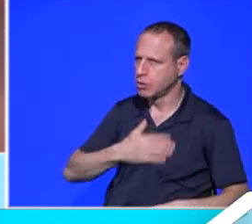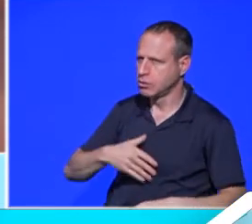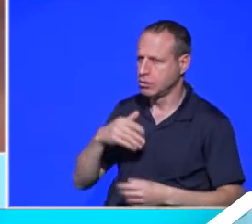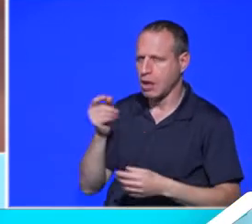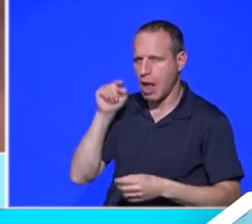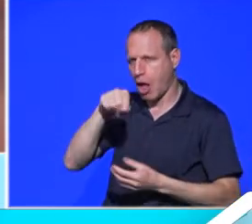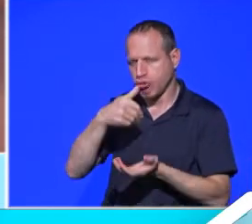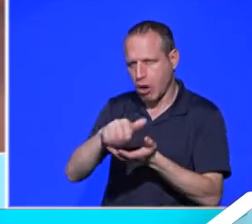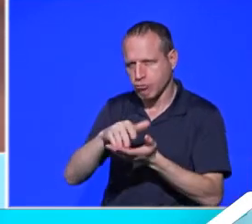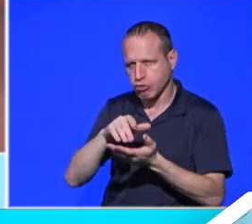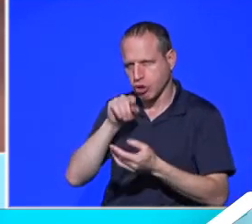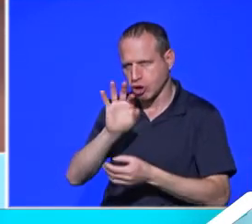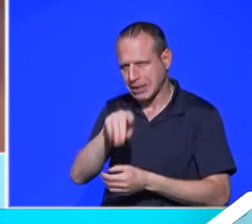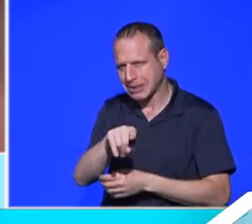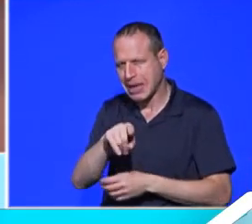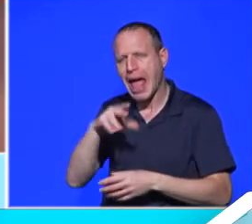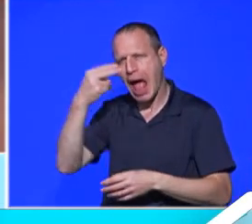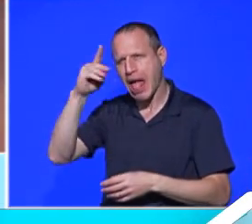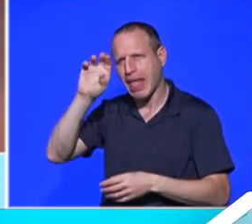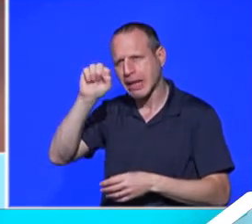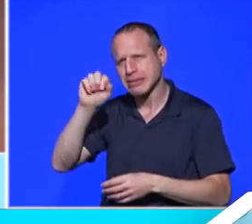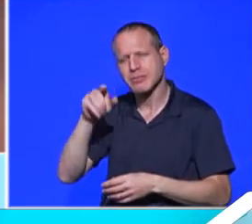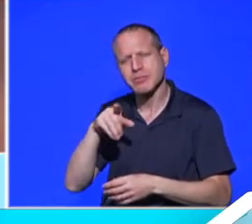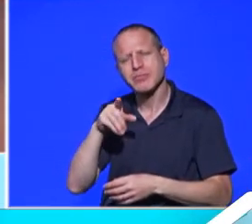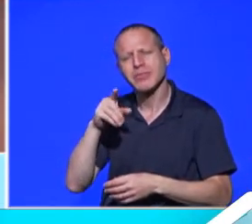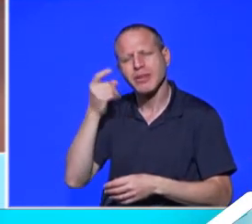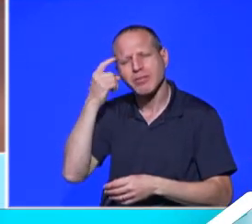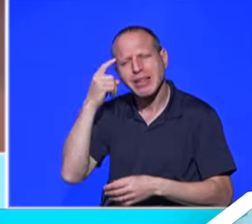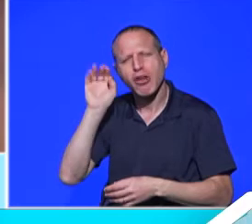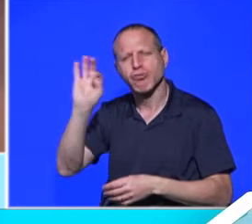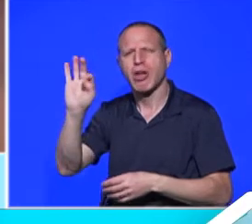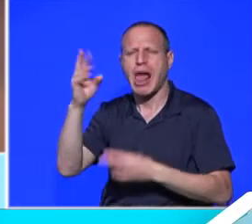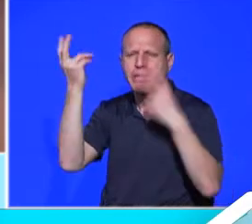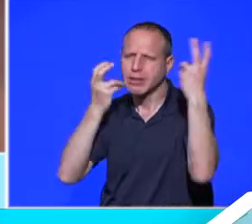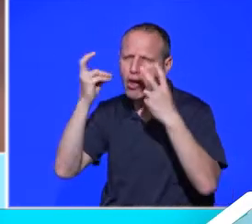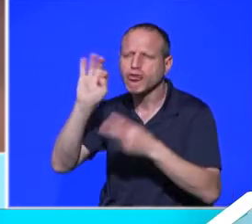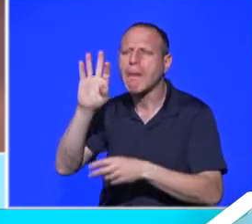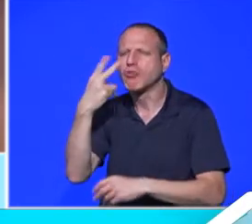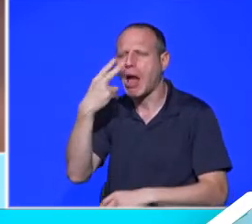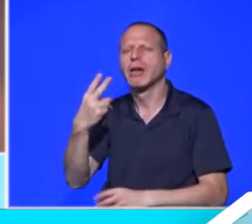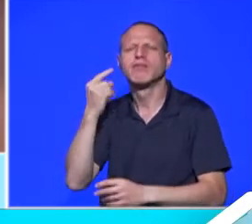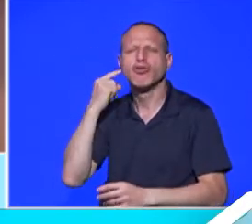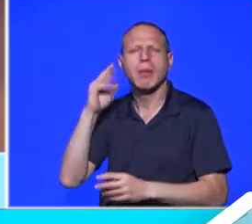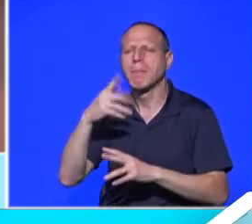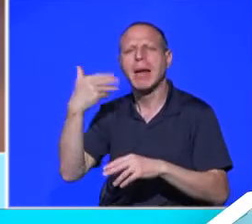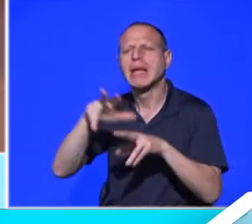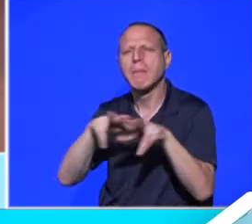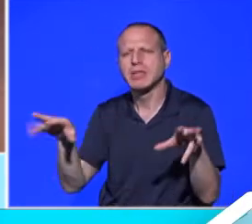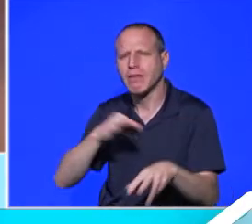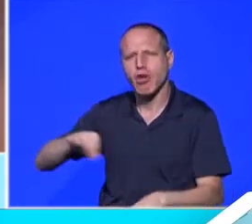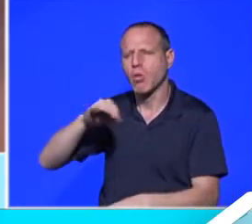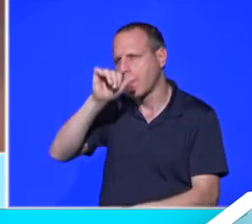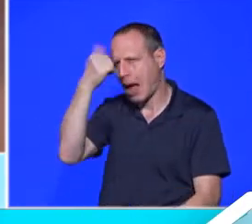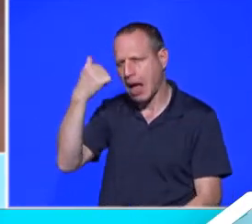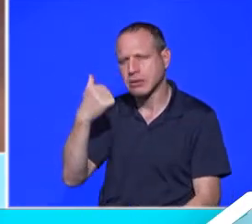זה, הדס להערכתך, מניסיונך, מהערכתך, ממה שראית ושמעת, כמה זה, מה יהיה מצבנו בקיץ, נגיד